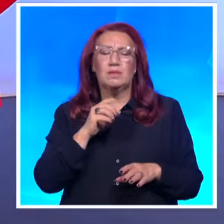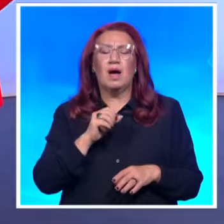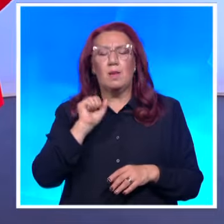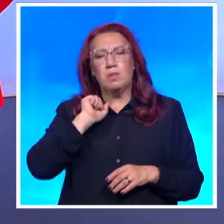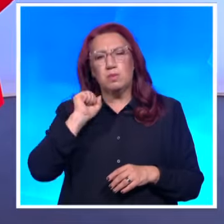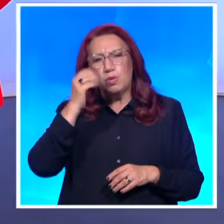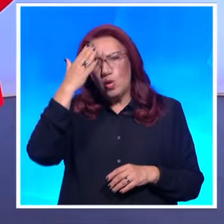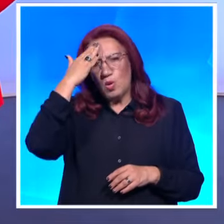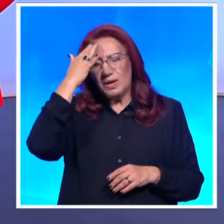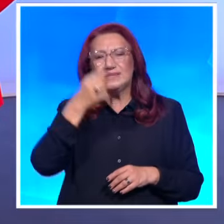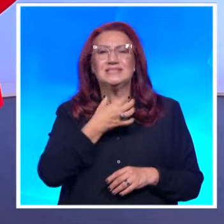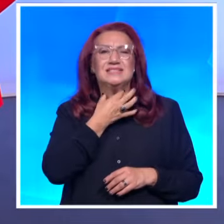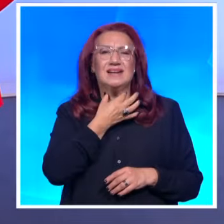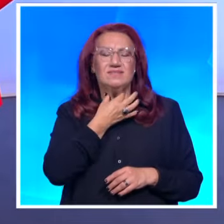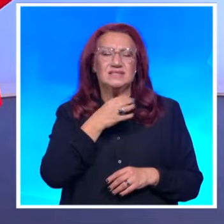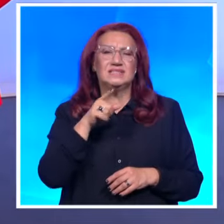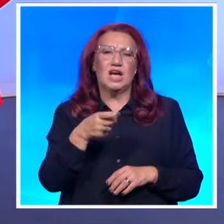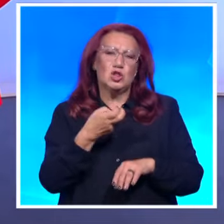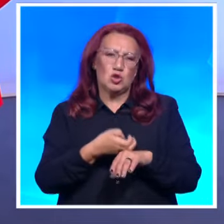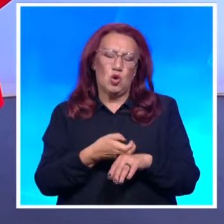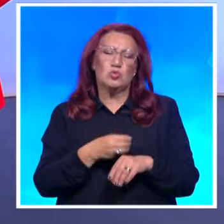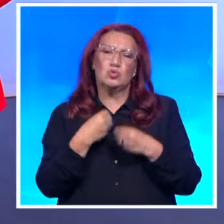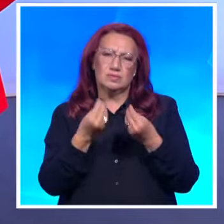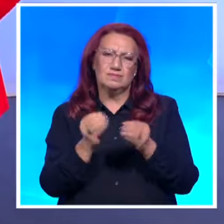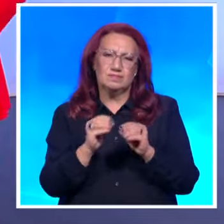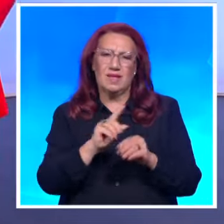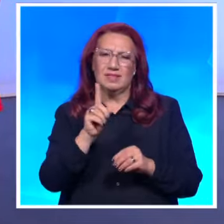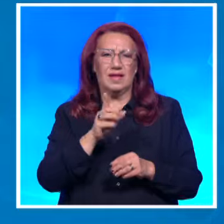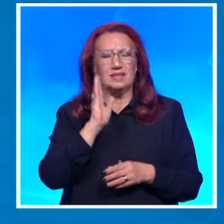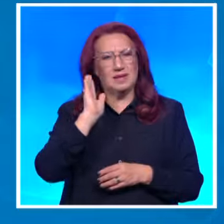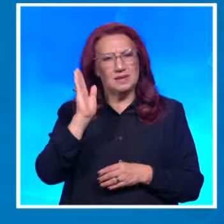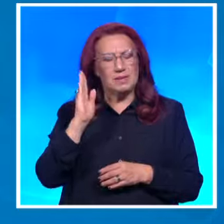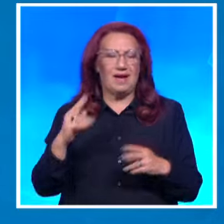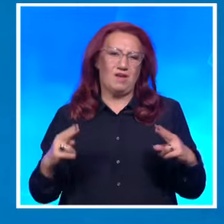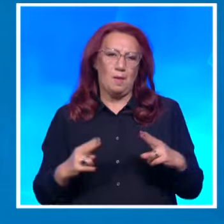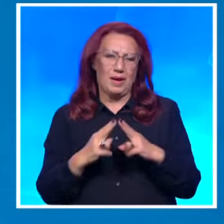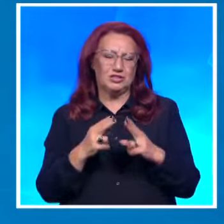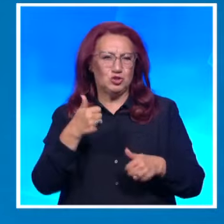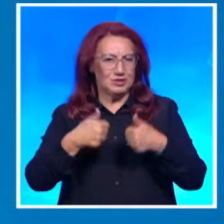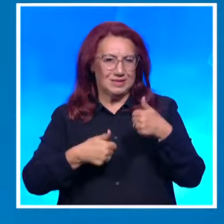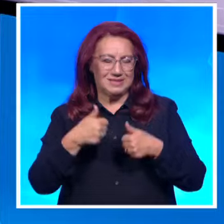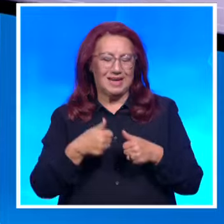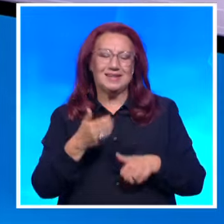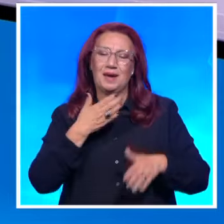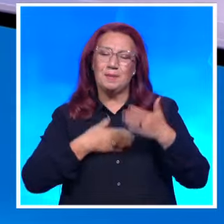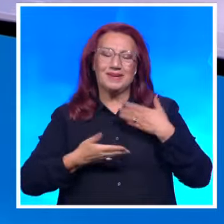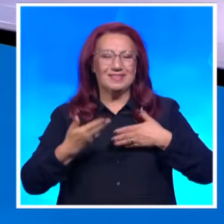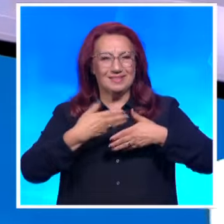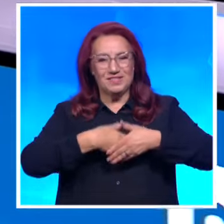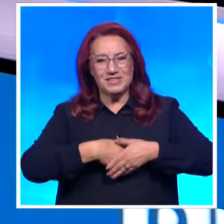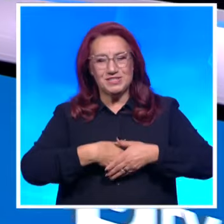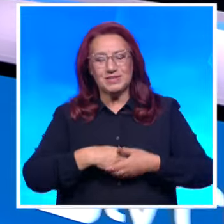сливиците и по лекарска препоръка няма да се състезава в Париж. Останете с BTV новините. Хубава вечер!